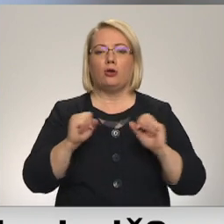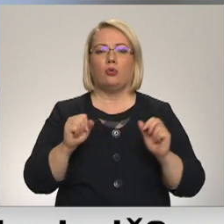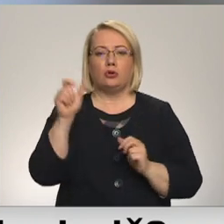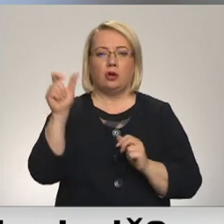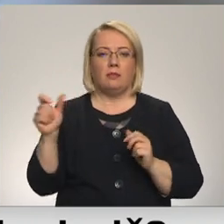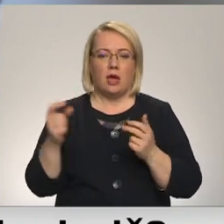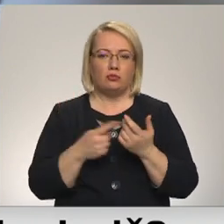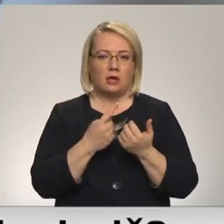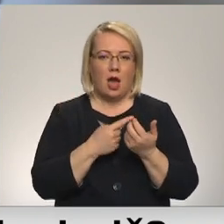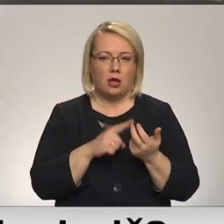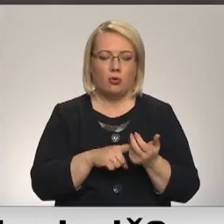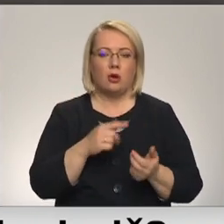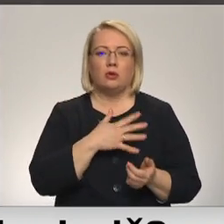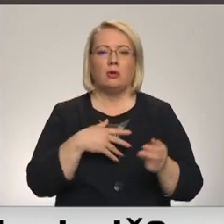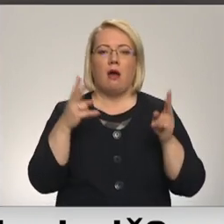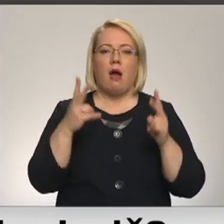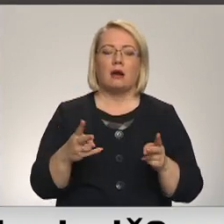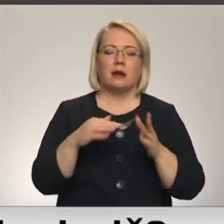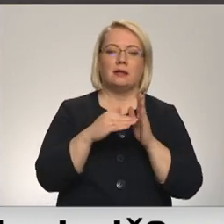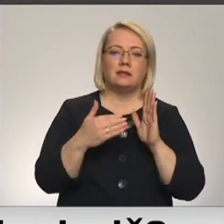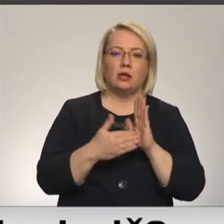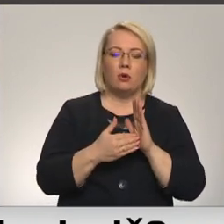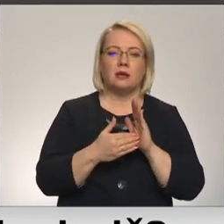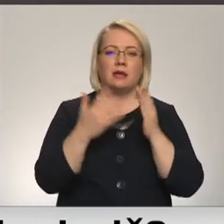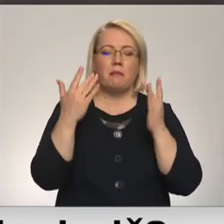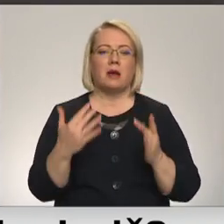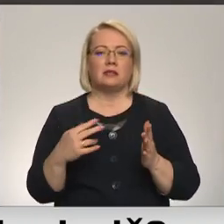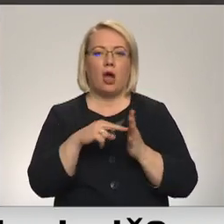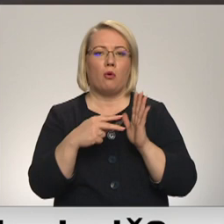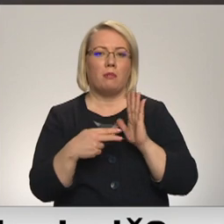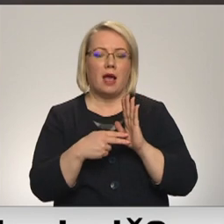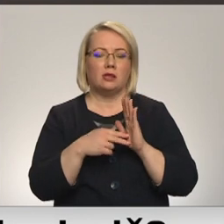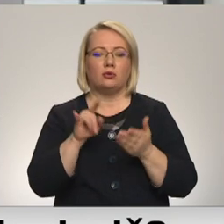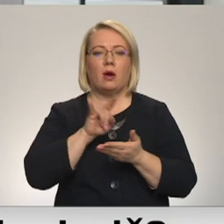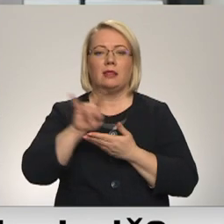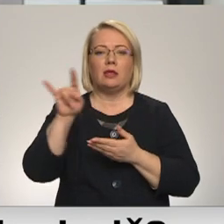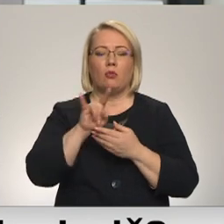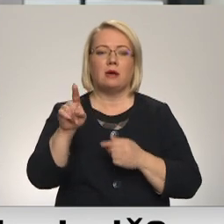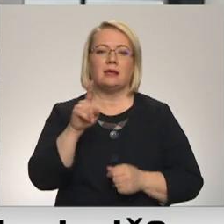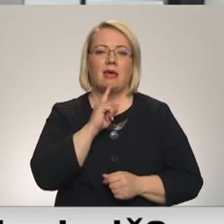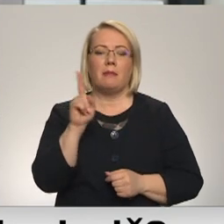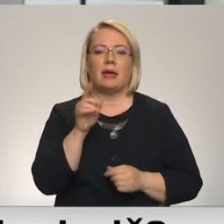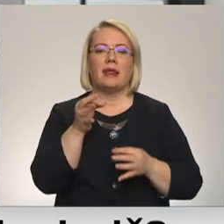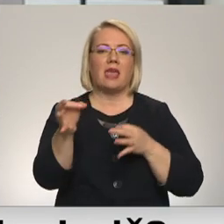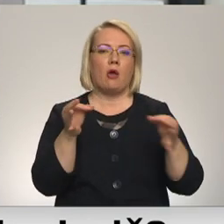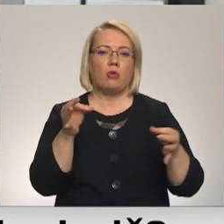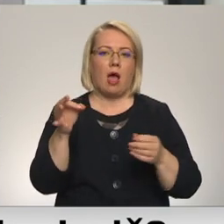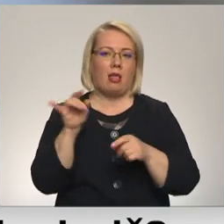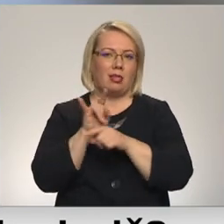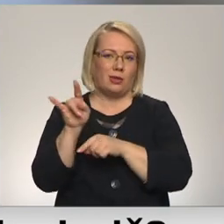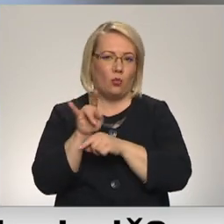skaitu, jā, kas ir ārkārtas situācija, pasākuma plāns. Lidosts Liepāja ir reģionāla lidosta, un tā kā